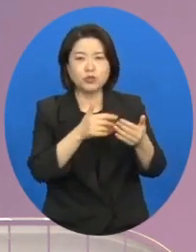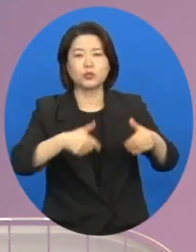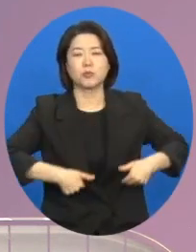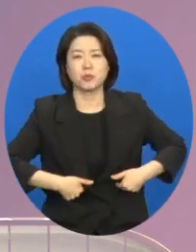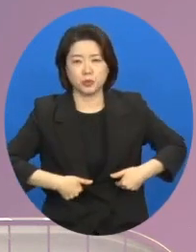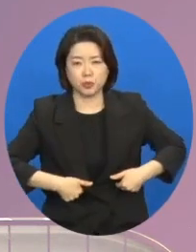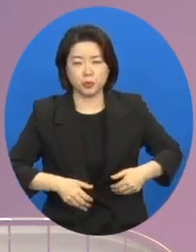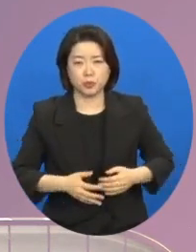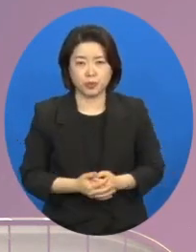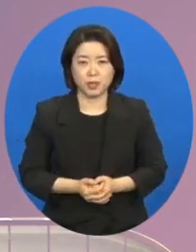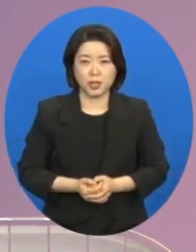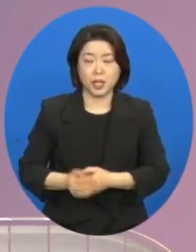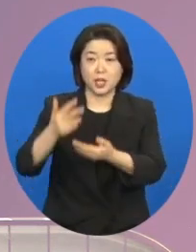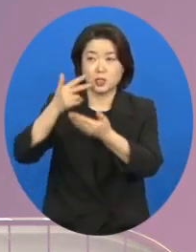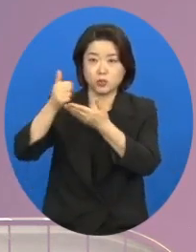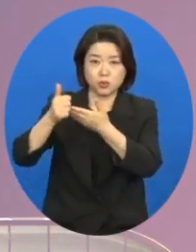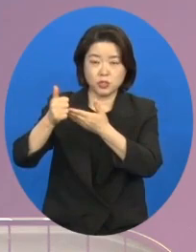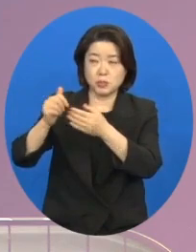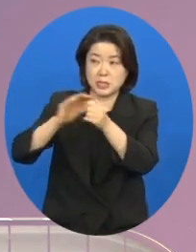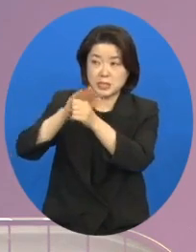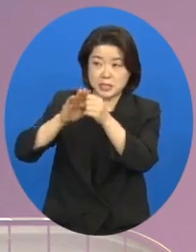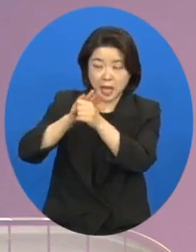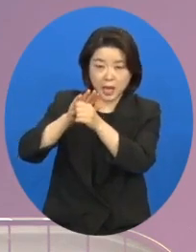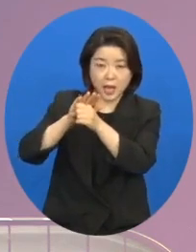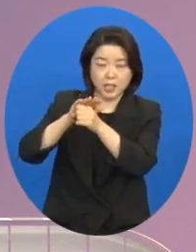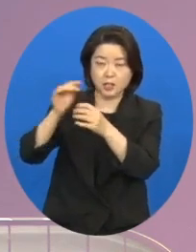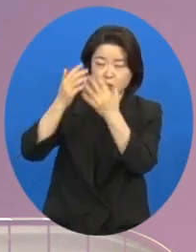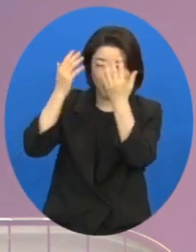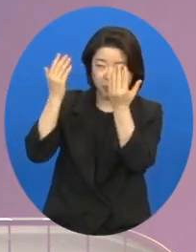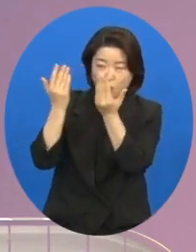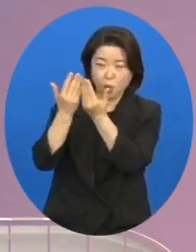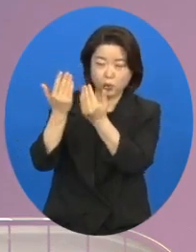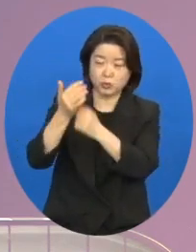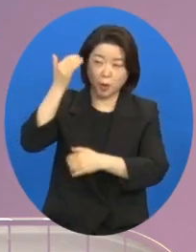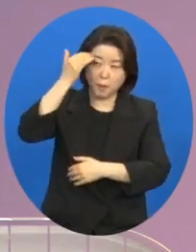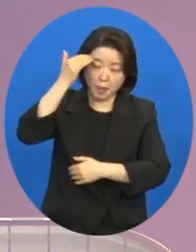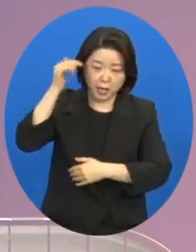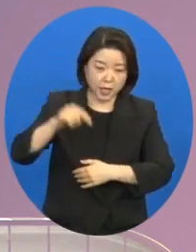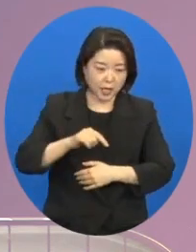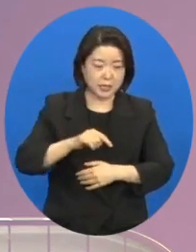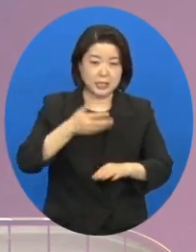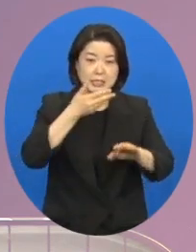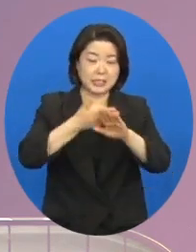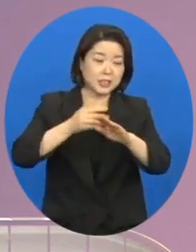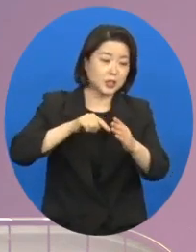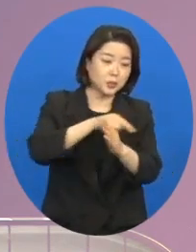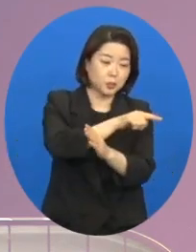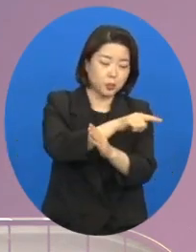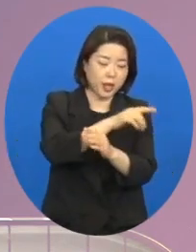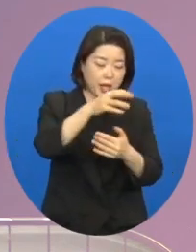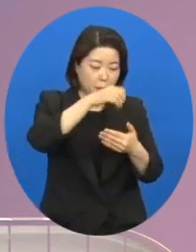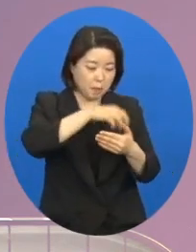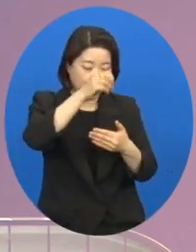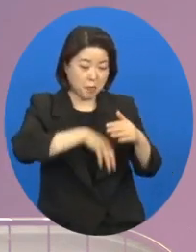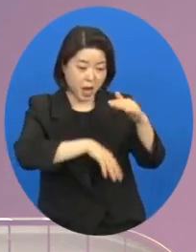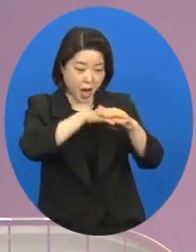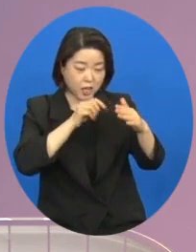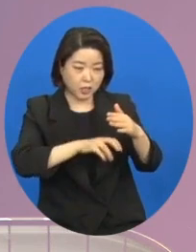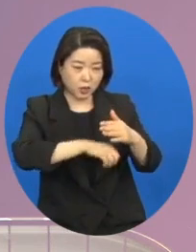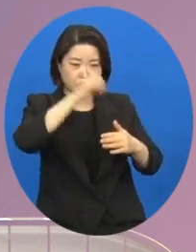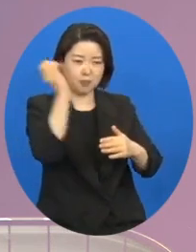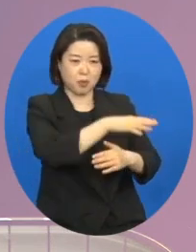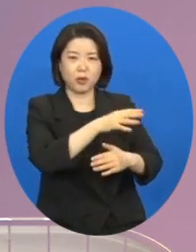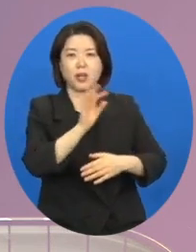또한 주님을 사랑하게 하는 그 모든 것들을 방해하게 하는 모든 것들을 깨끗하게 비워내야만